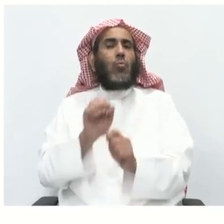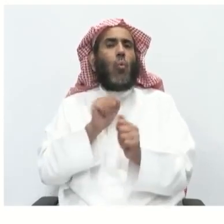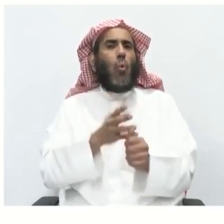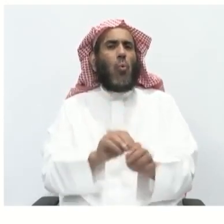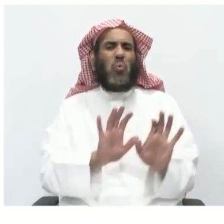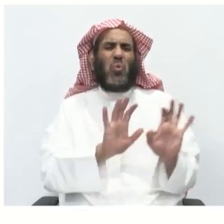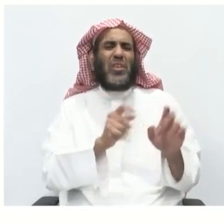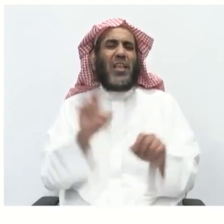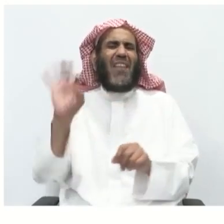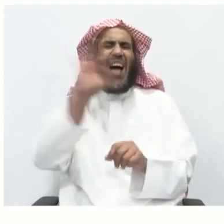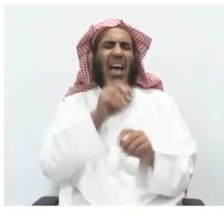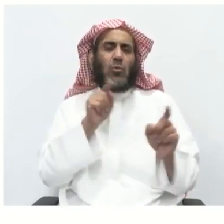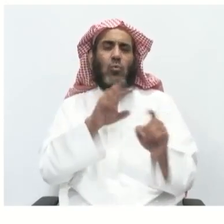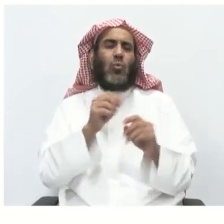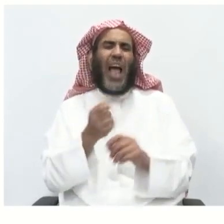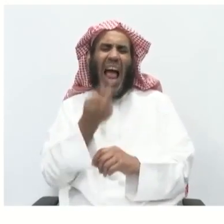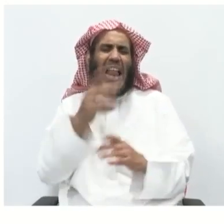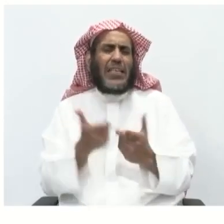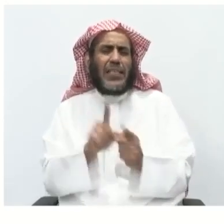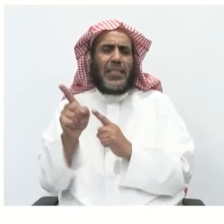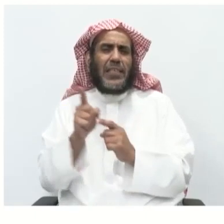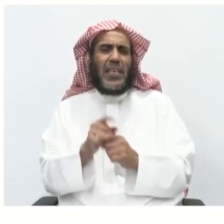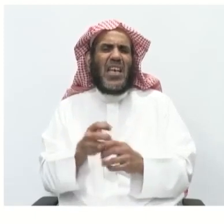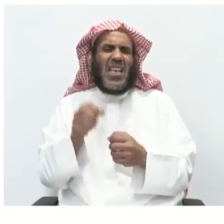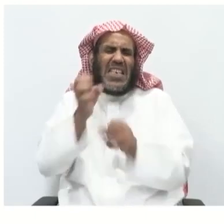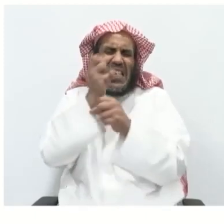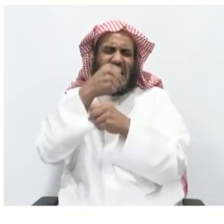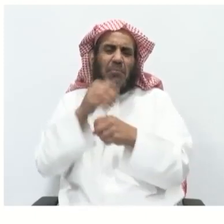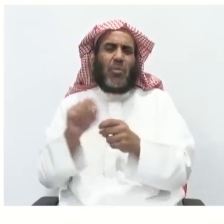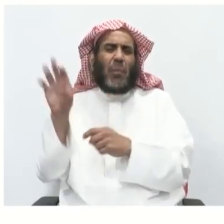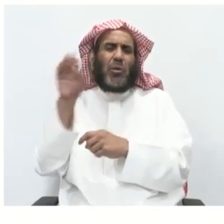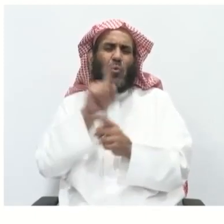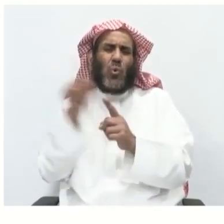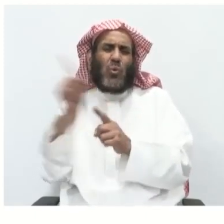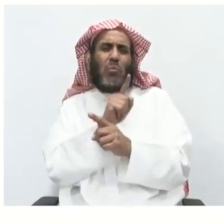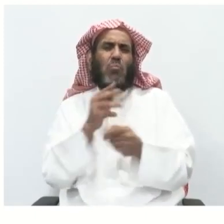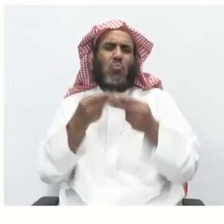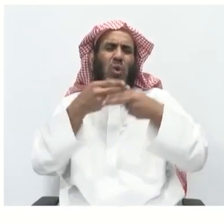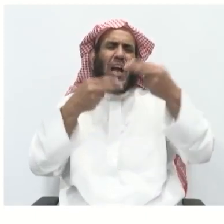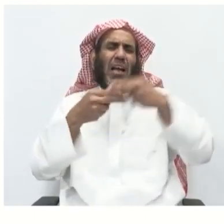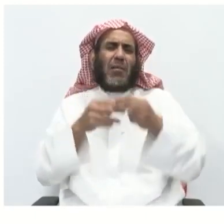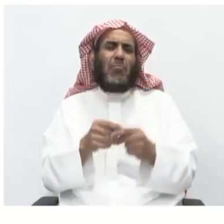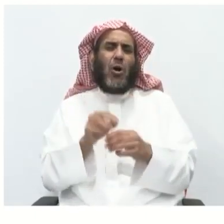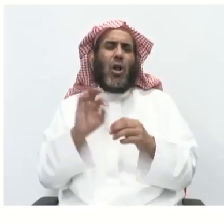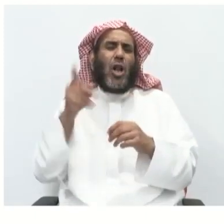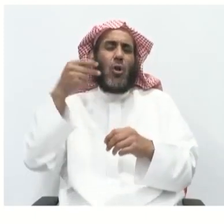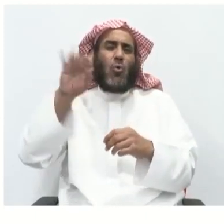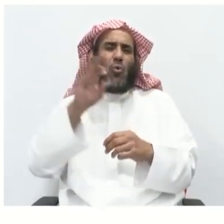ما هو هذا العلاج هو عباره عن حمض البيتولينك المركب العضوي